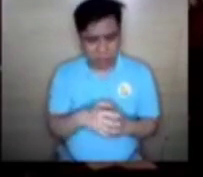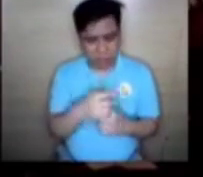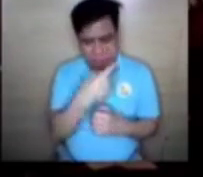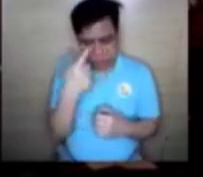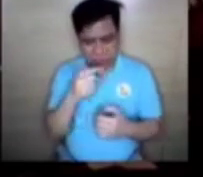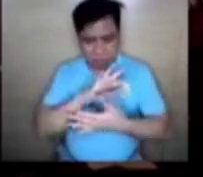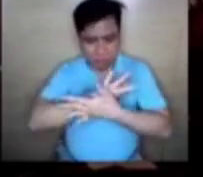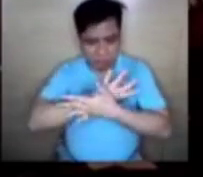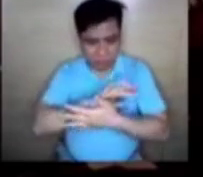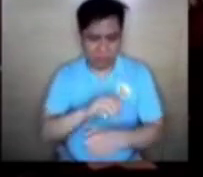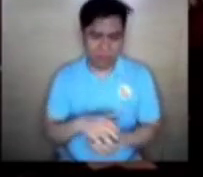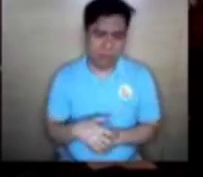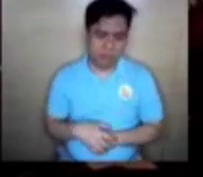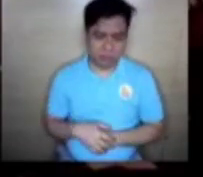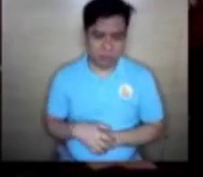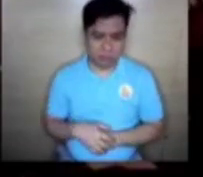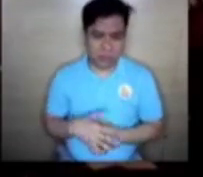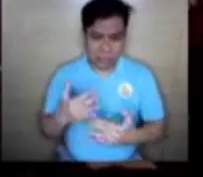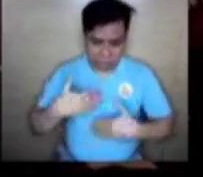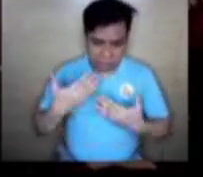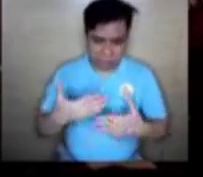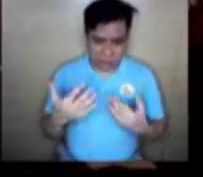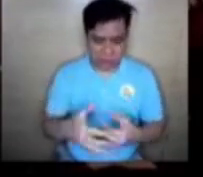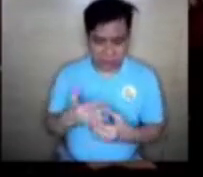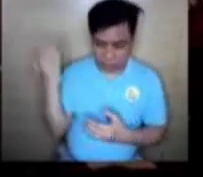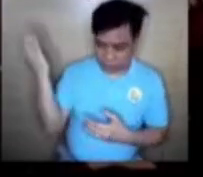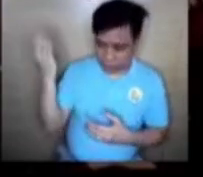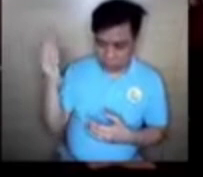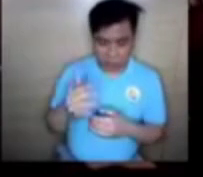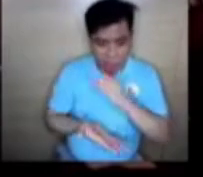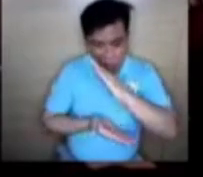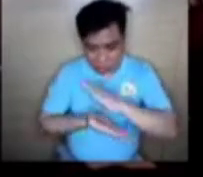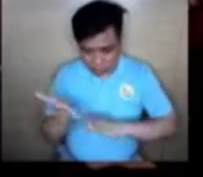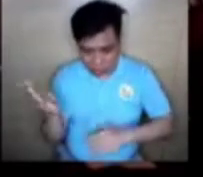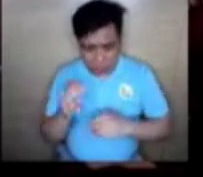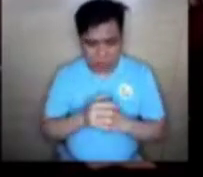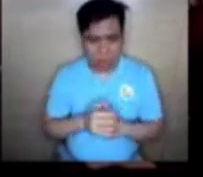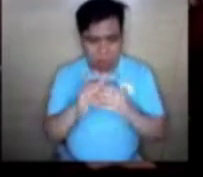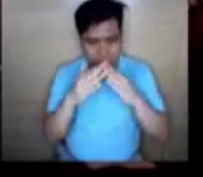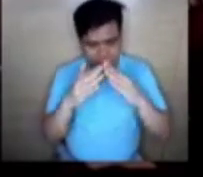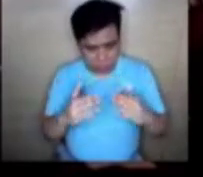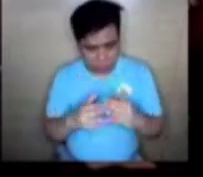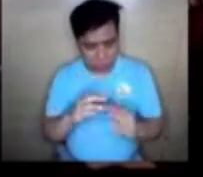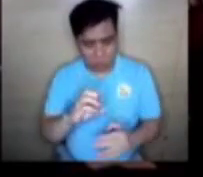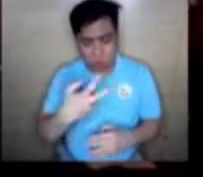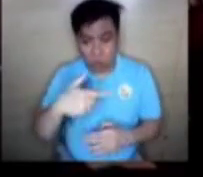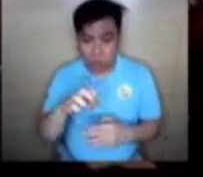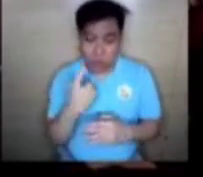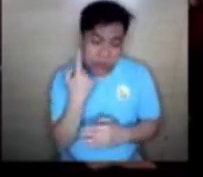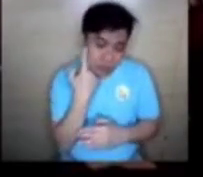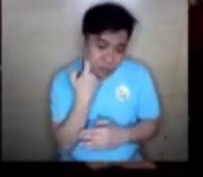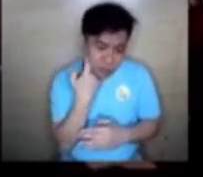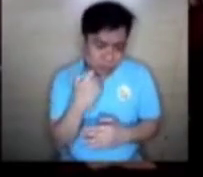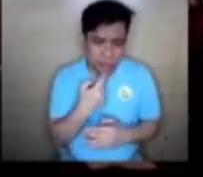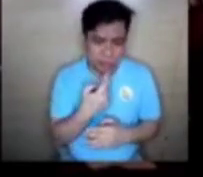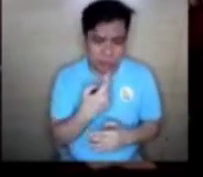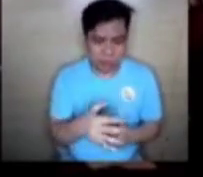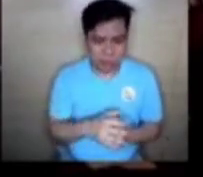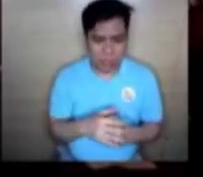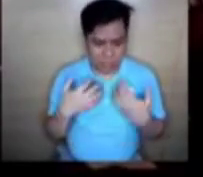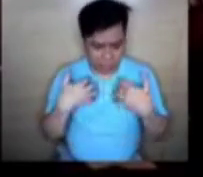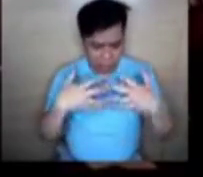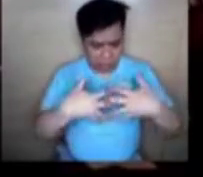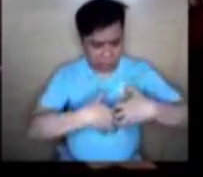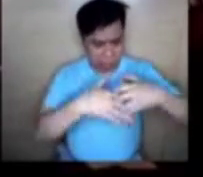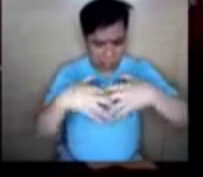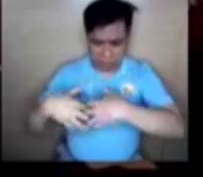COVID-19. Masaya po akong iulat na naipasa na ang Pasig Housing Code na banggit ni Sir Allen kanina at ang pagtatayo rin